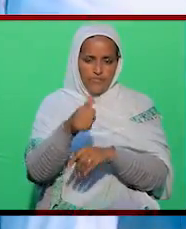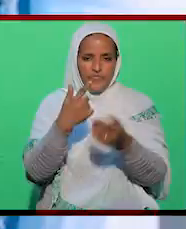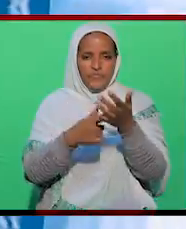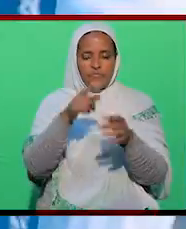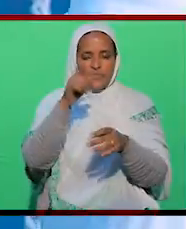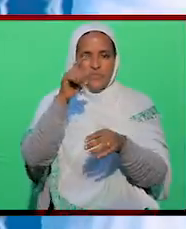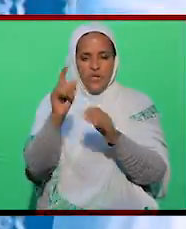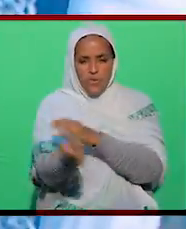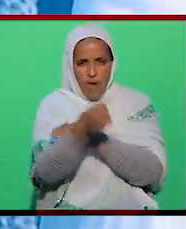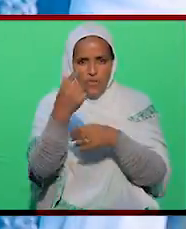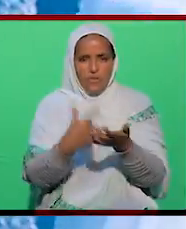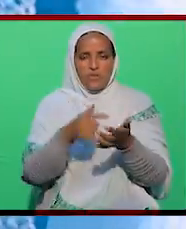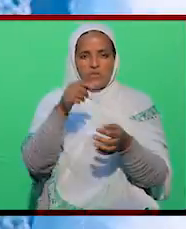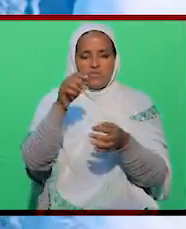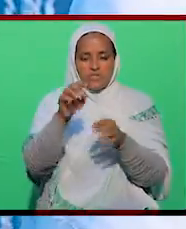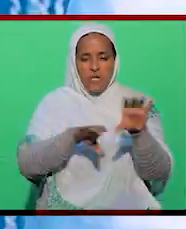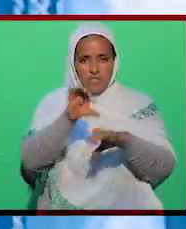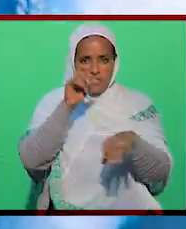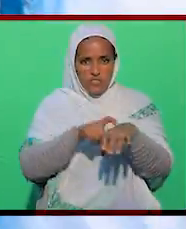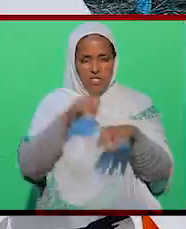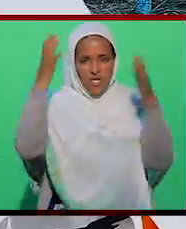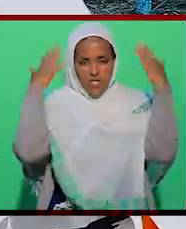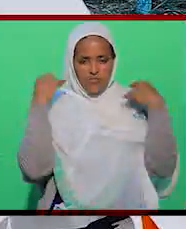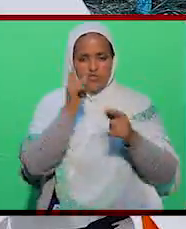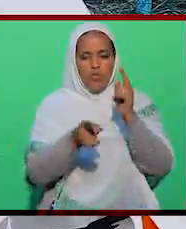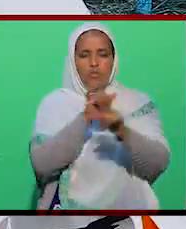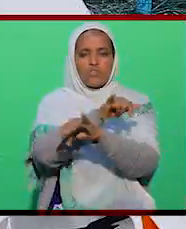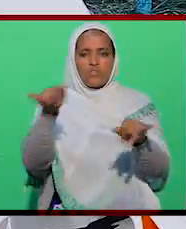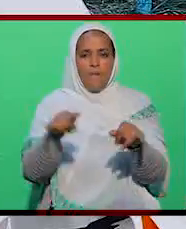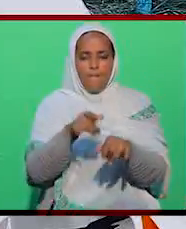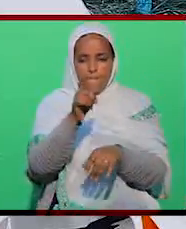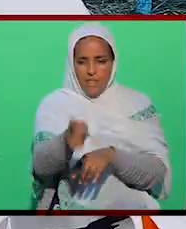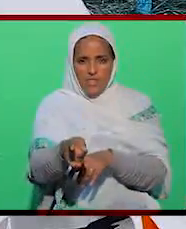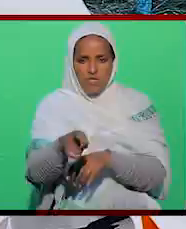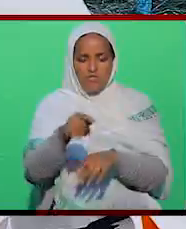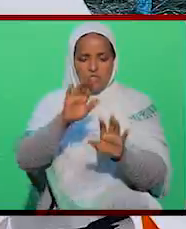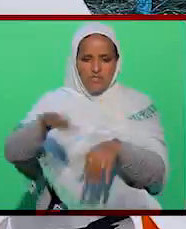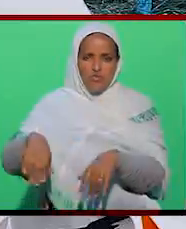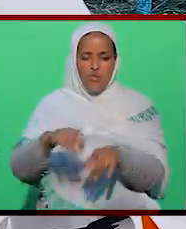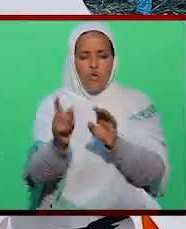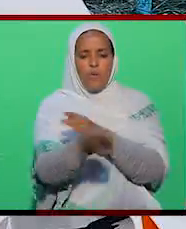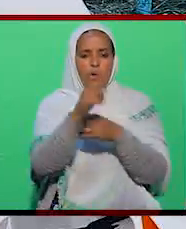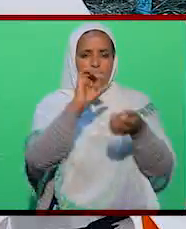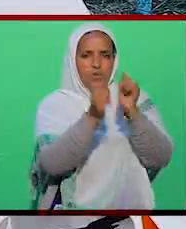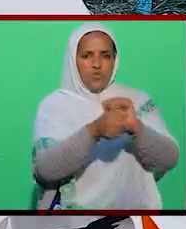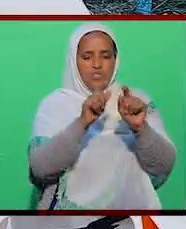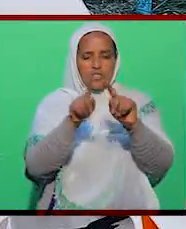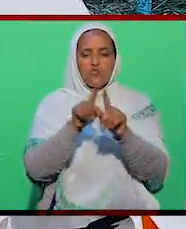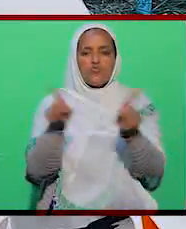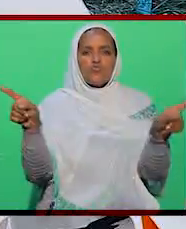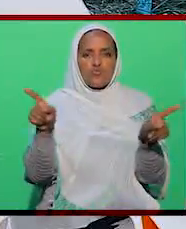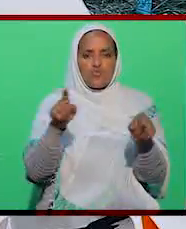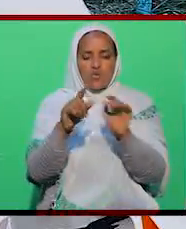አሮን በትራቸው ንባብ ሲያደርግ፣ አሮን በትሩ ንባብ ሲያደርግ የግብፅ ጠንቋዮችም እንደዛው አድርገዋል። በትራቸውን ጥለው ምን አደረጉ? እባብ አደረጉ።